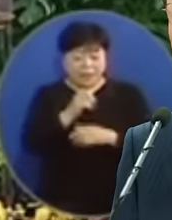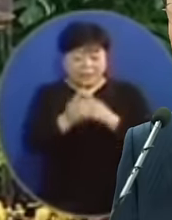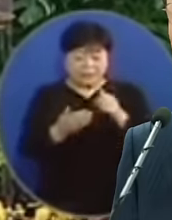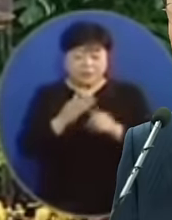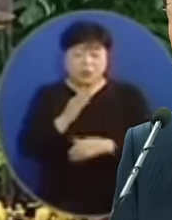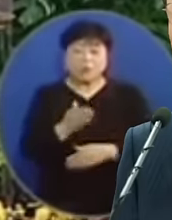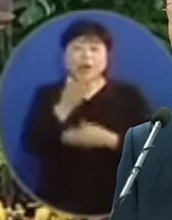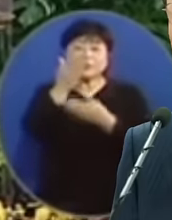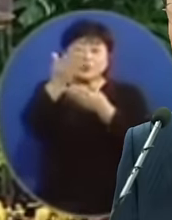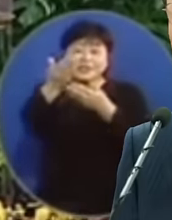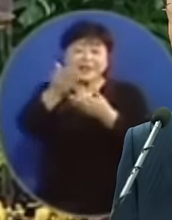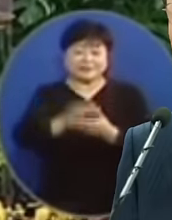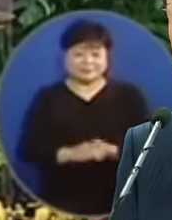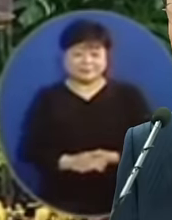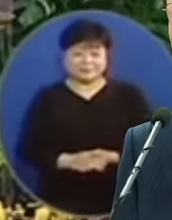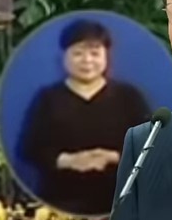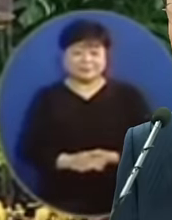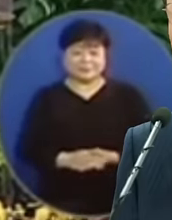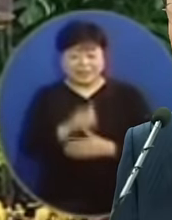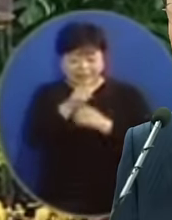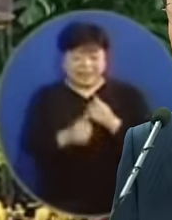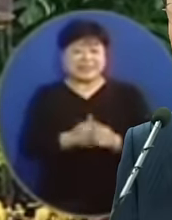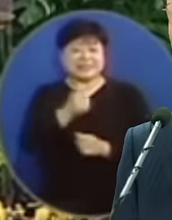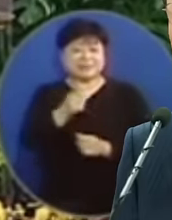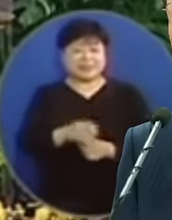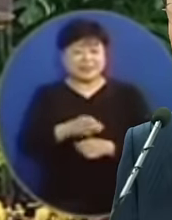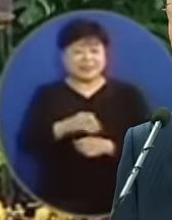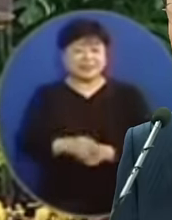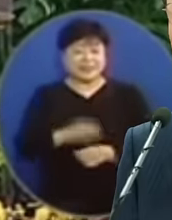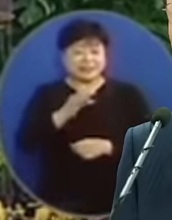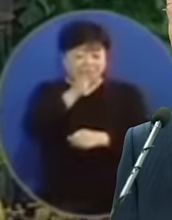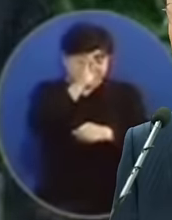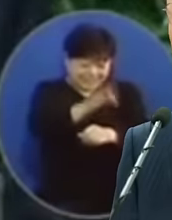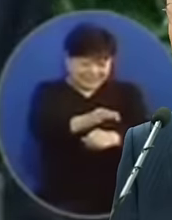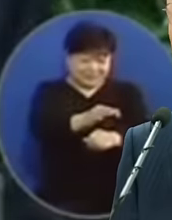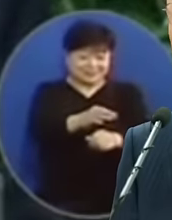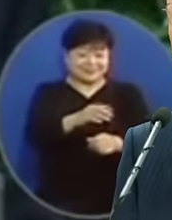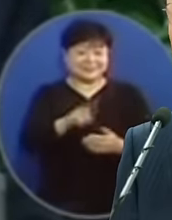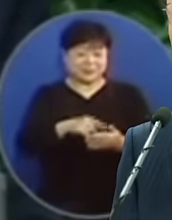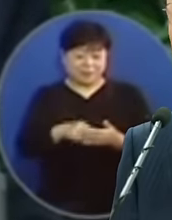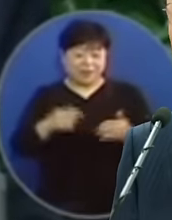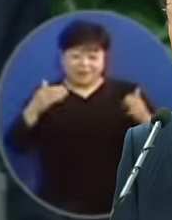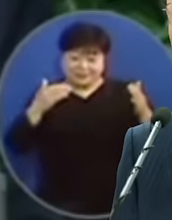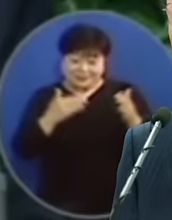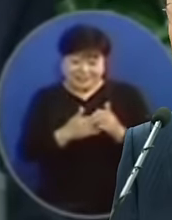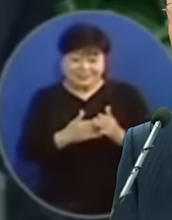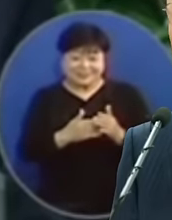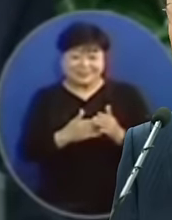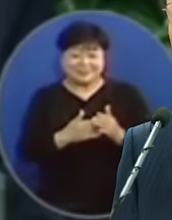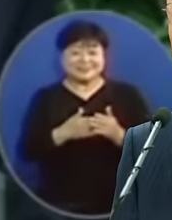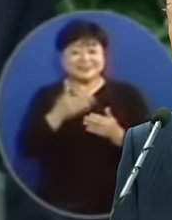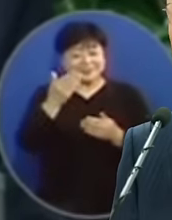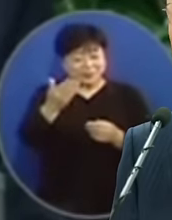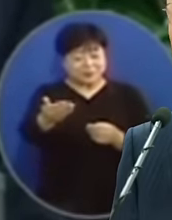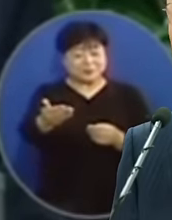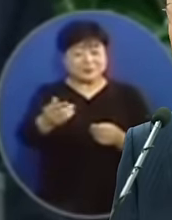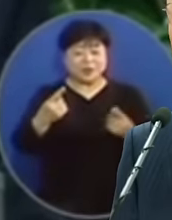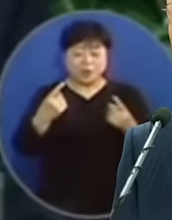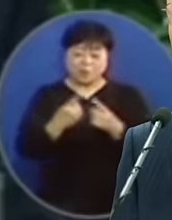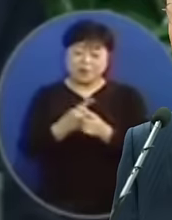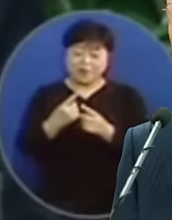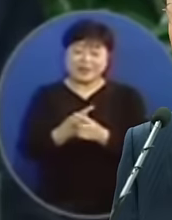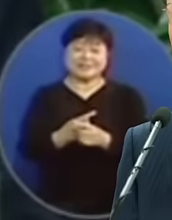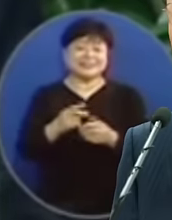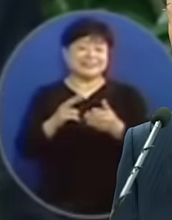하나님께 영광을 돌려라. 값은 하나님이 다 청산했었습니다. 이제 하나님이 청산한 여러분을